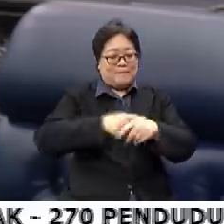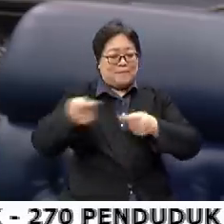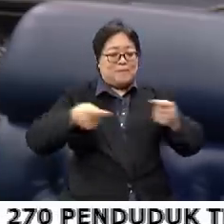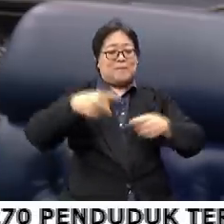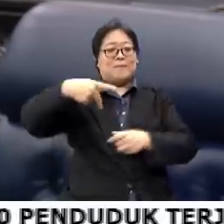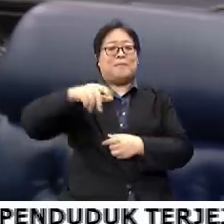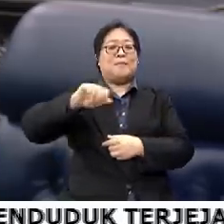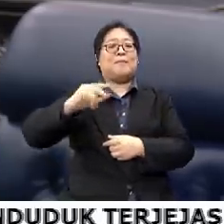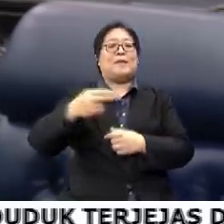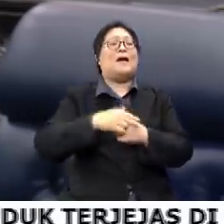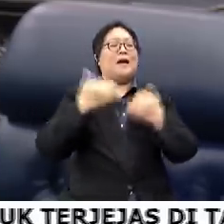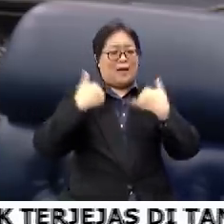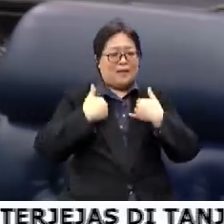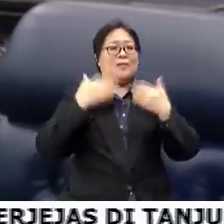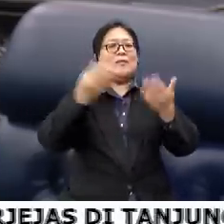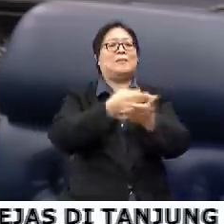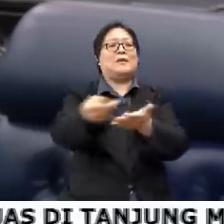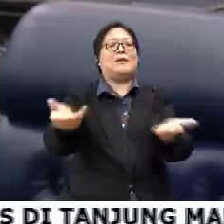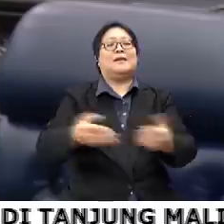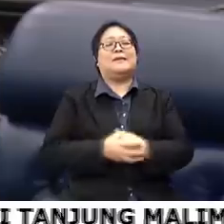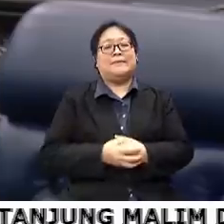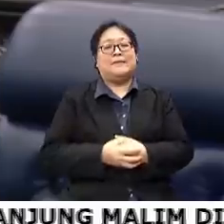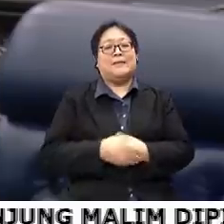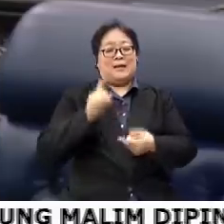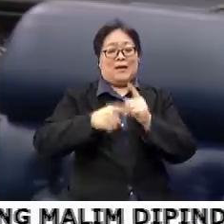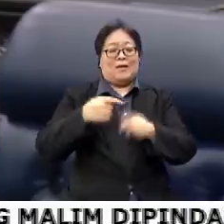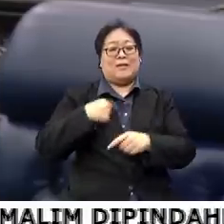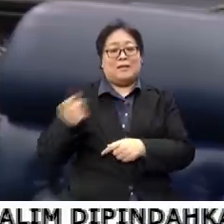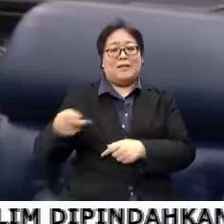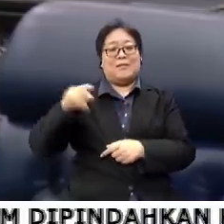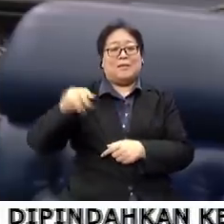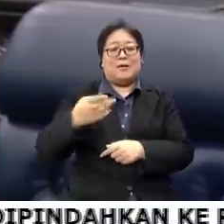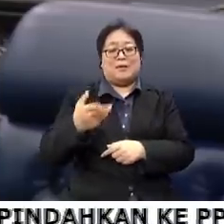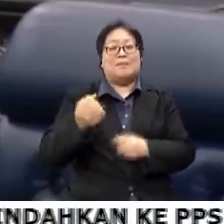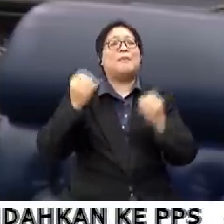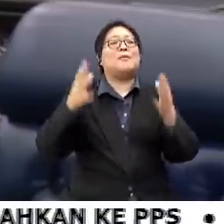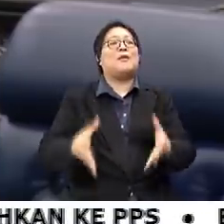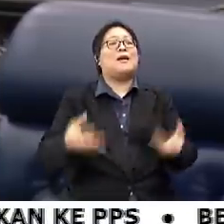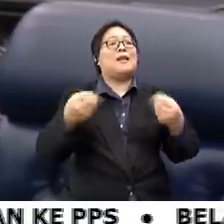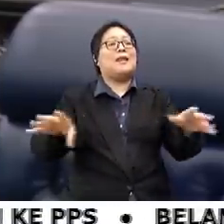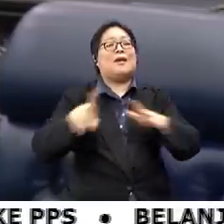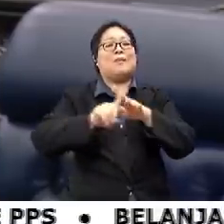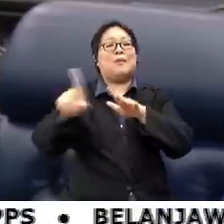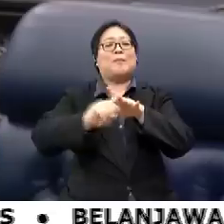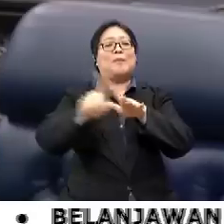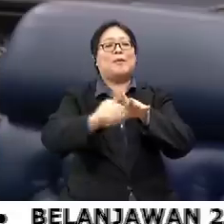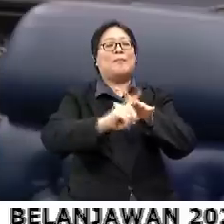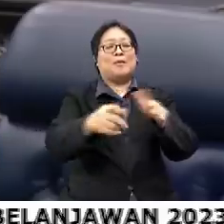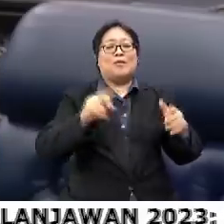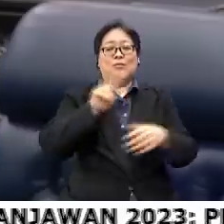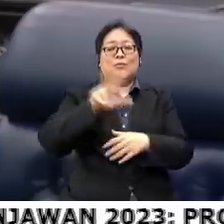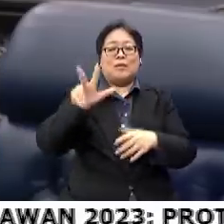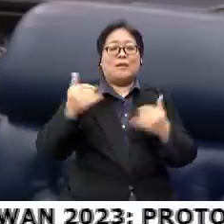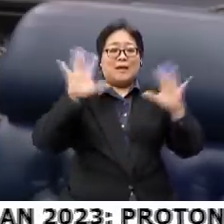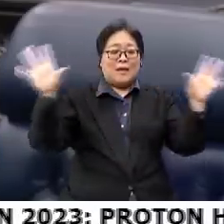Pago pun ada kena beli. Masa kawan saya Pago punya dah berapa orang? Daripada 23